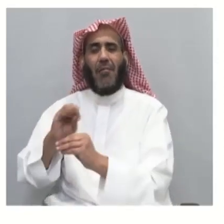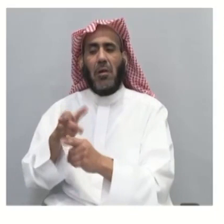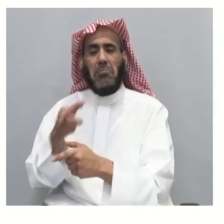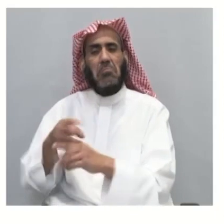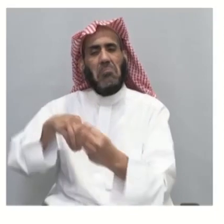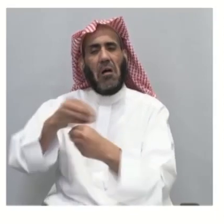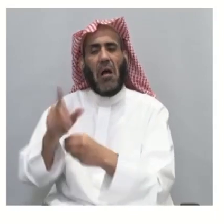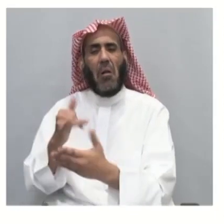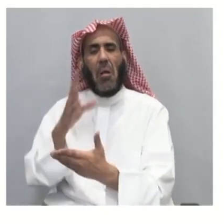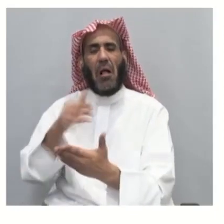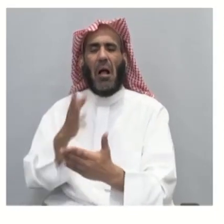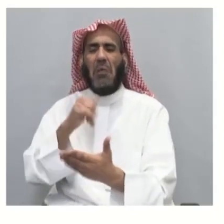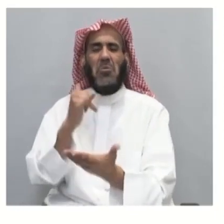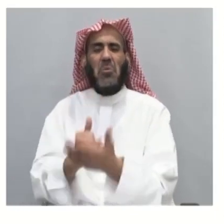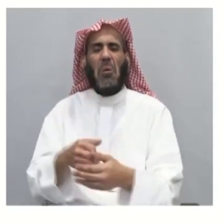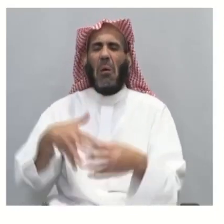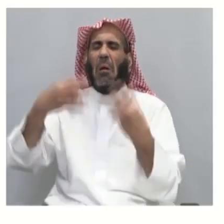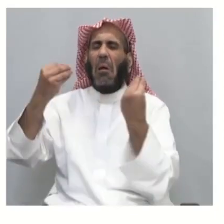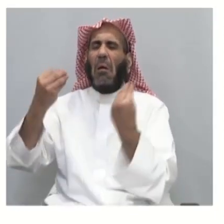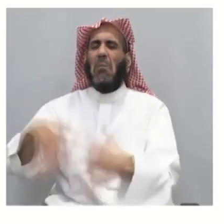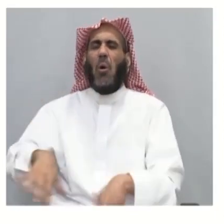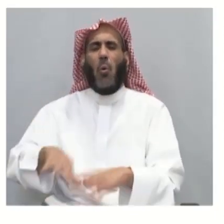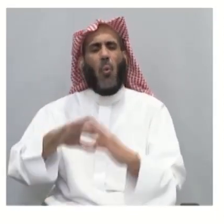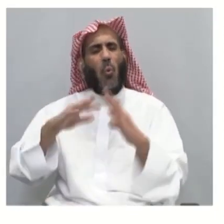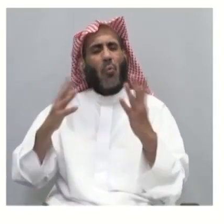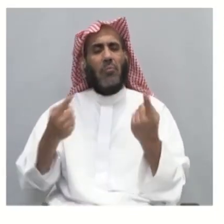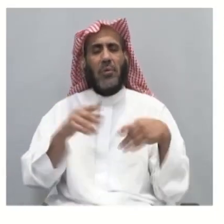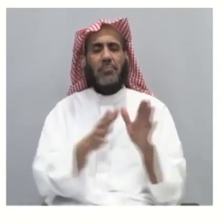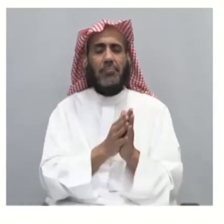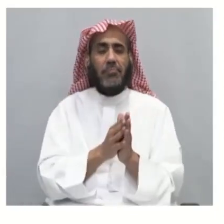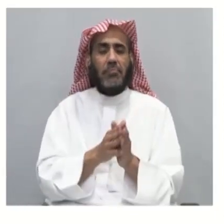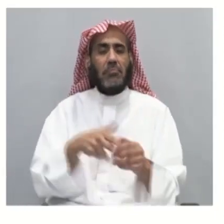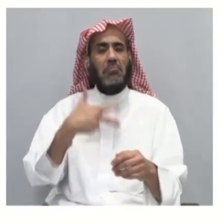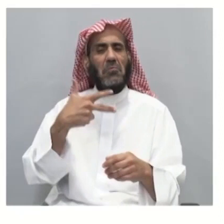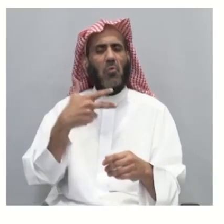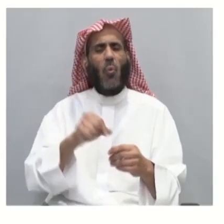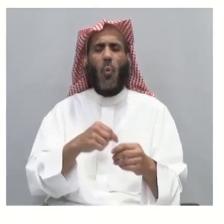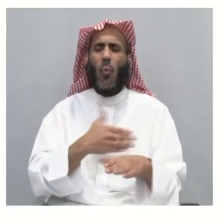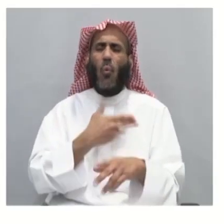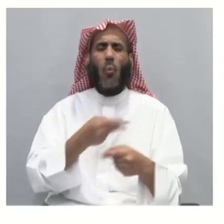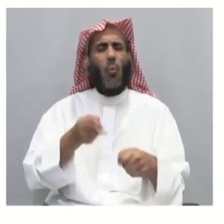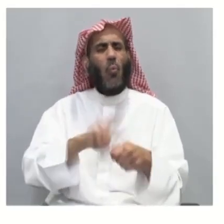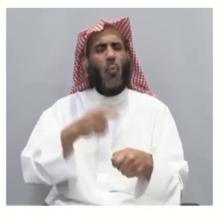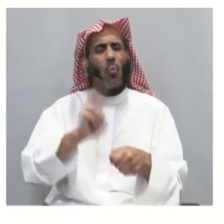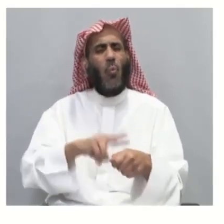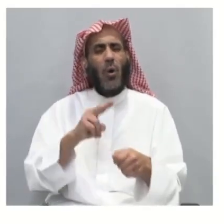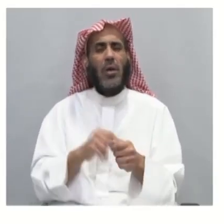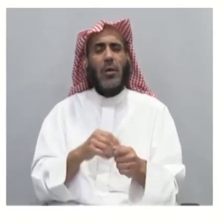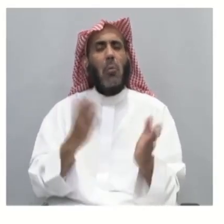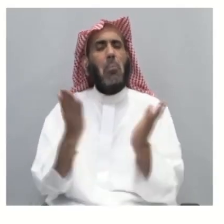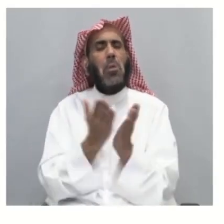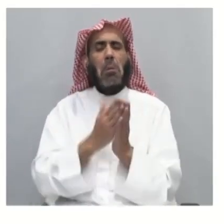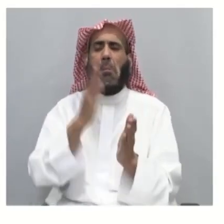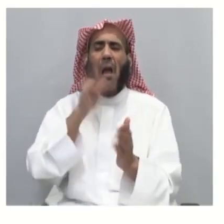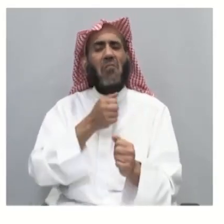مسؤول ولديه اهمال في جوانب كثيره من حياته فغياب المتكرر فغياب المتكرر عن